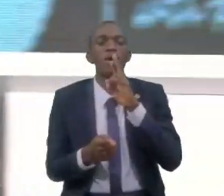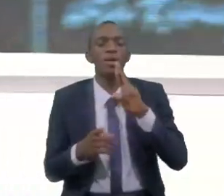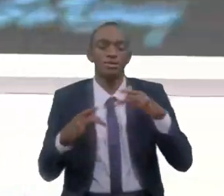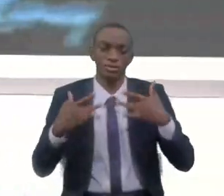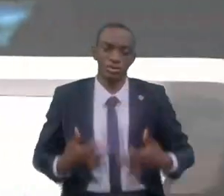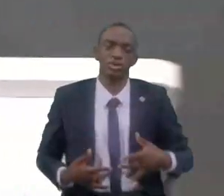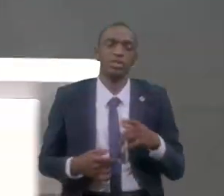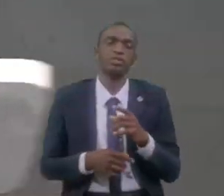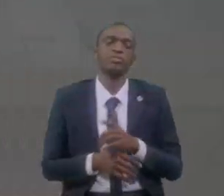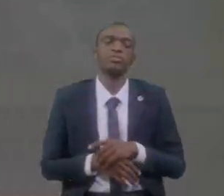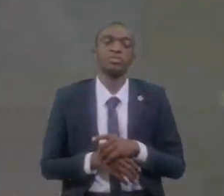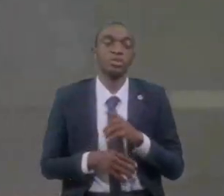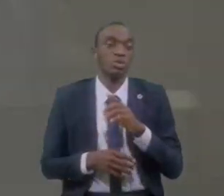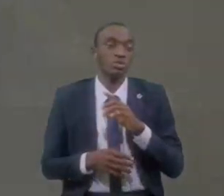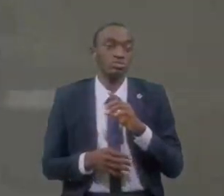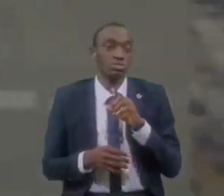découragé.